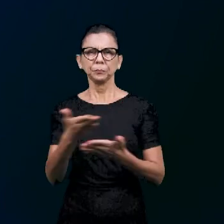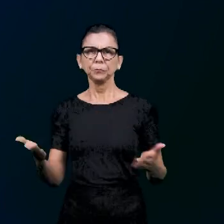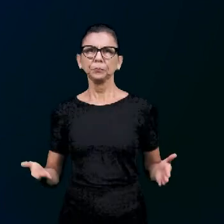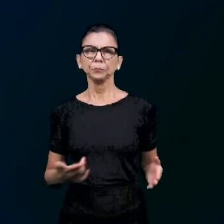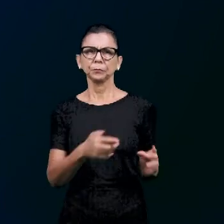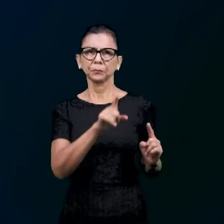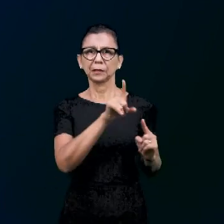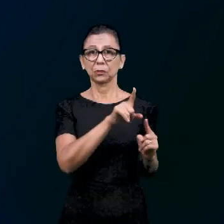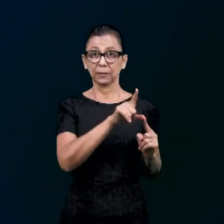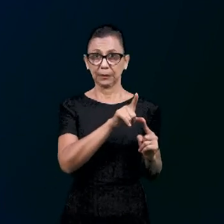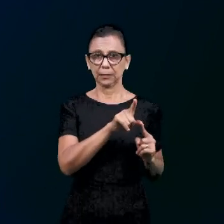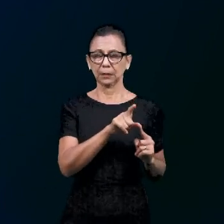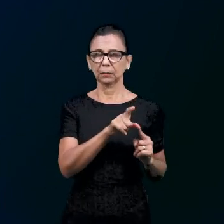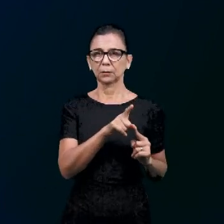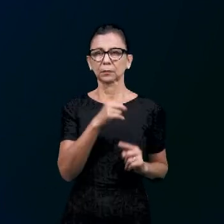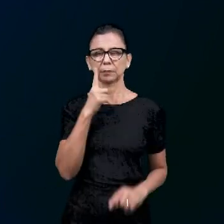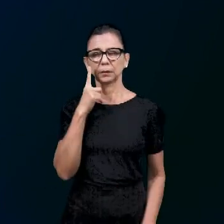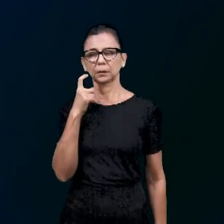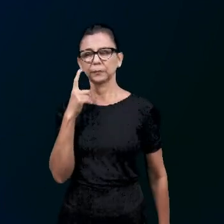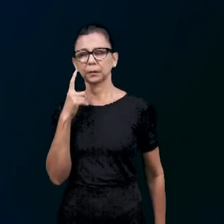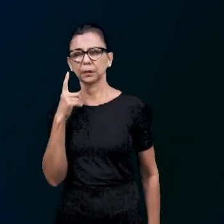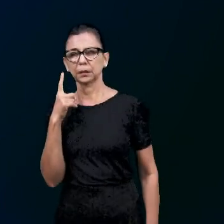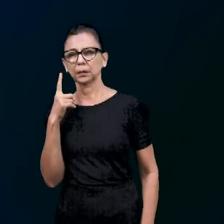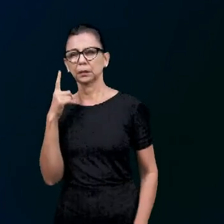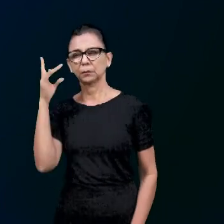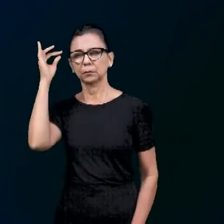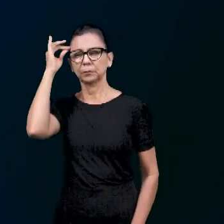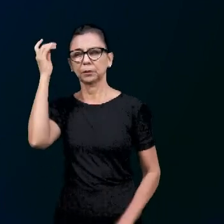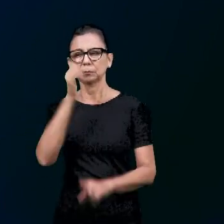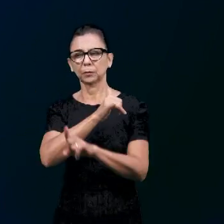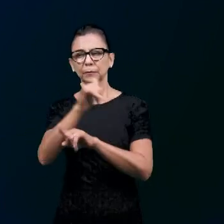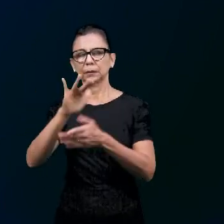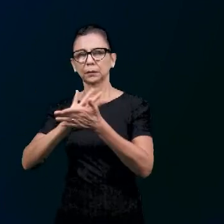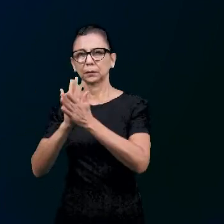voulu éliminer l'esprit de prophétie au milieu de l'Église